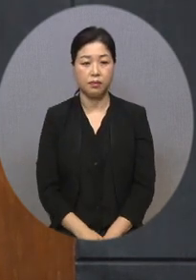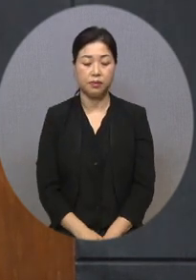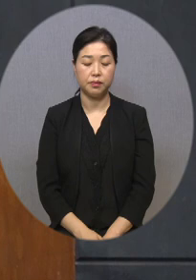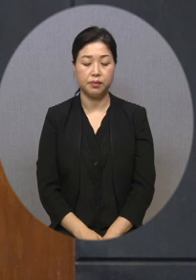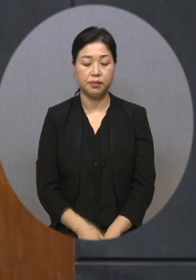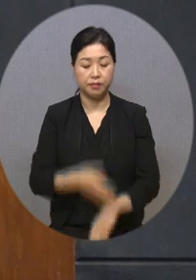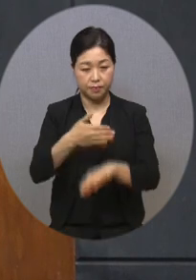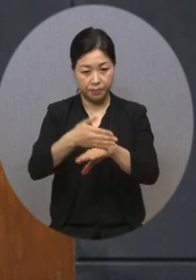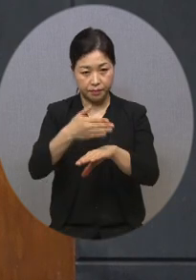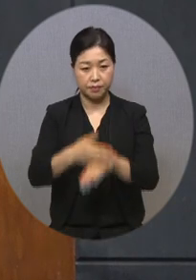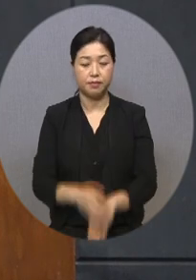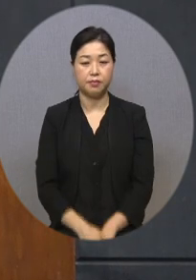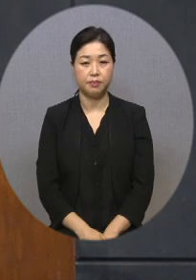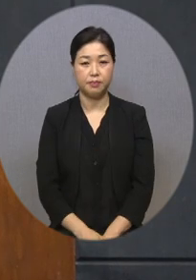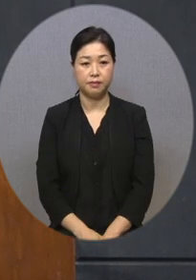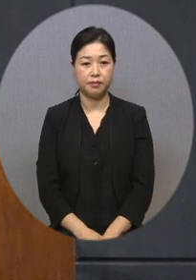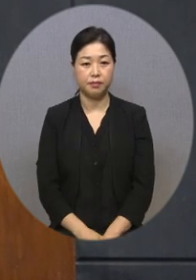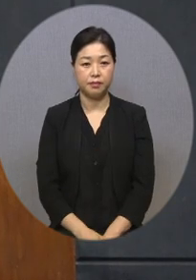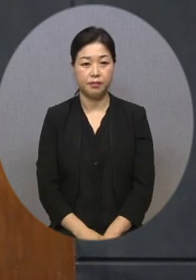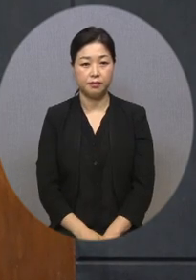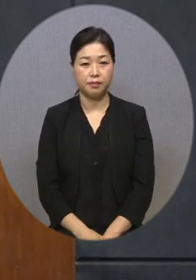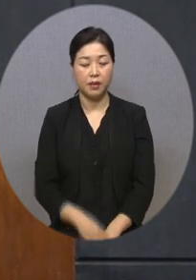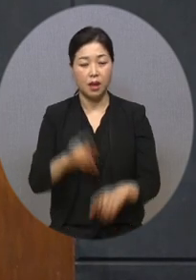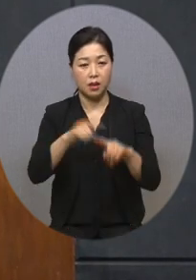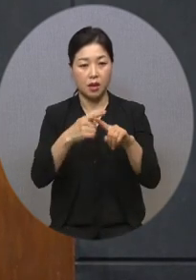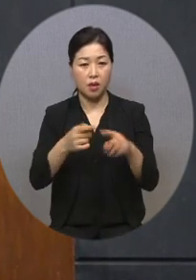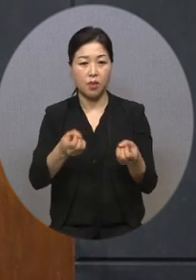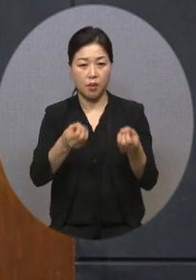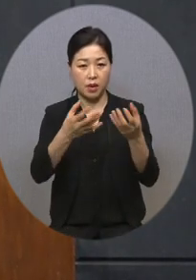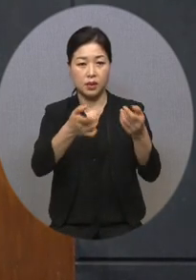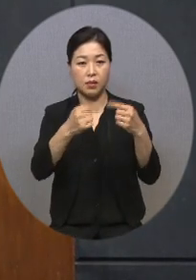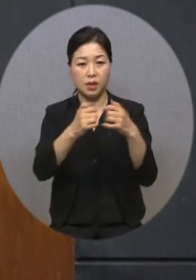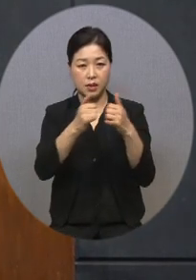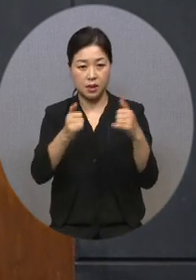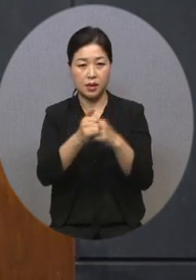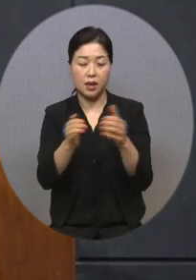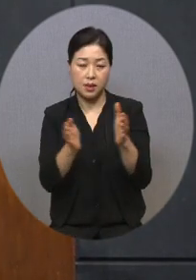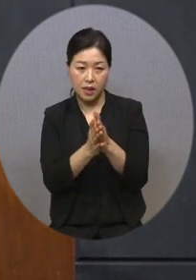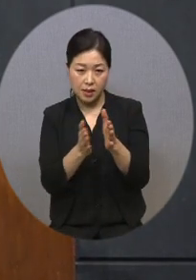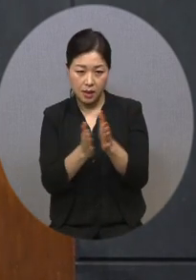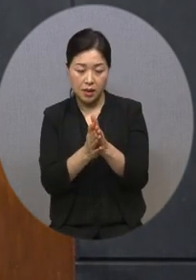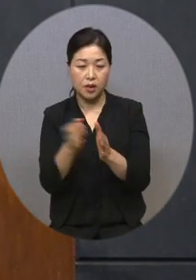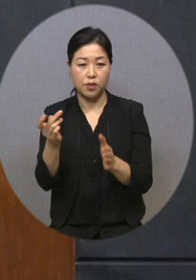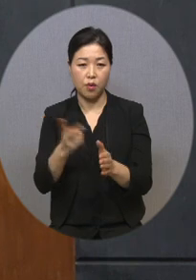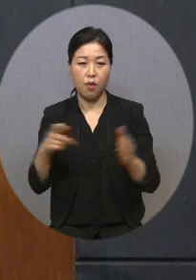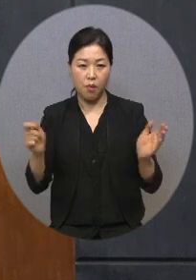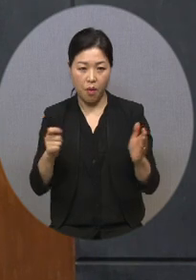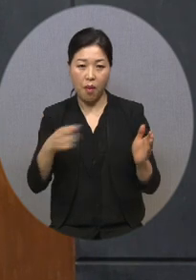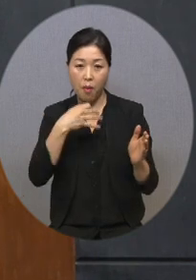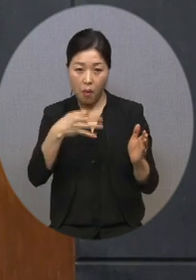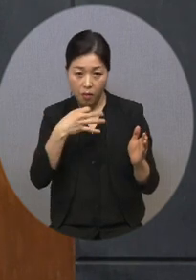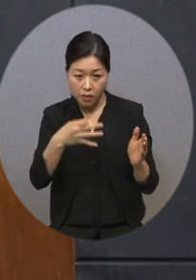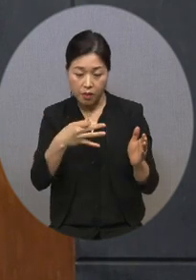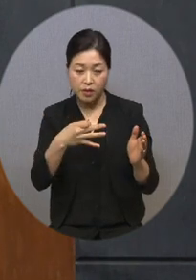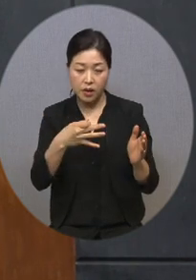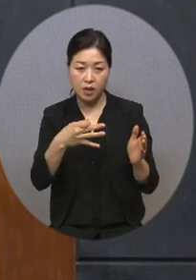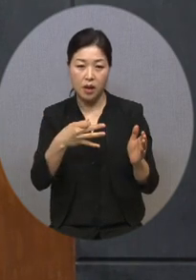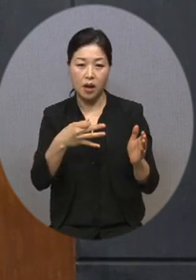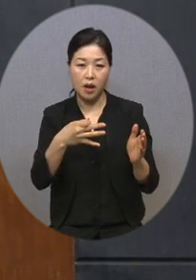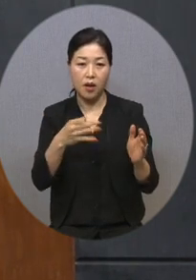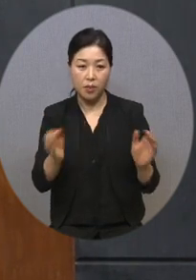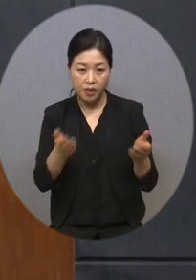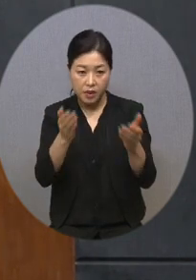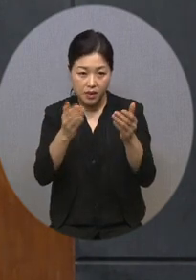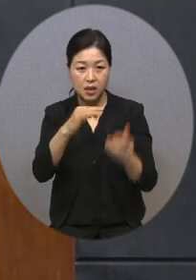네, 감사합니다. 자, 그리고 대회 참가자 선수분들의 장단과 또 취임새를 맞춰주실 설나라